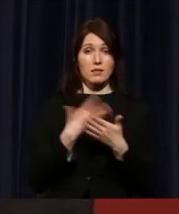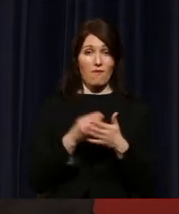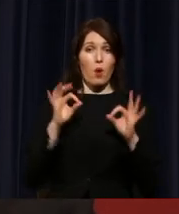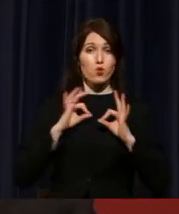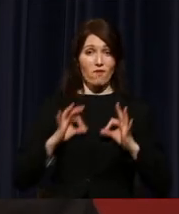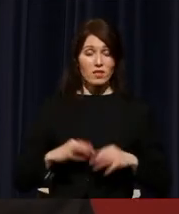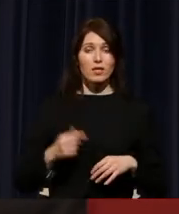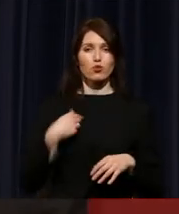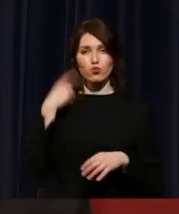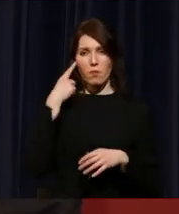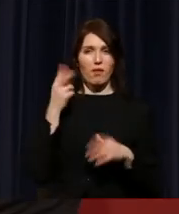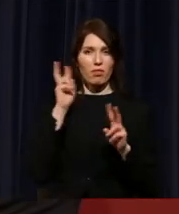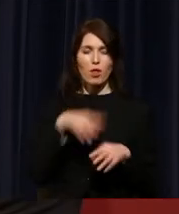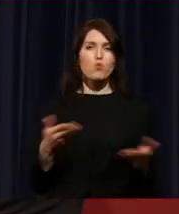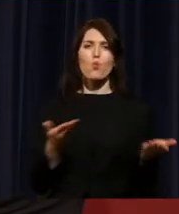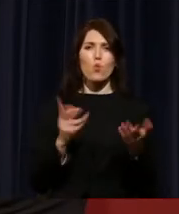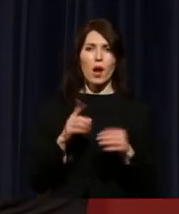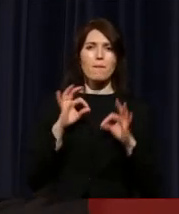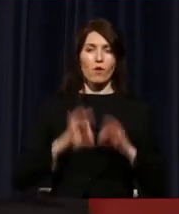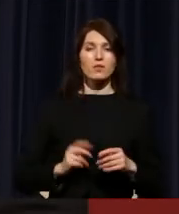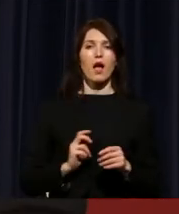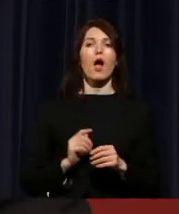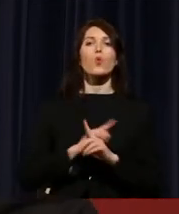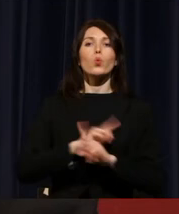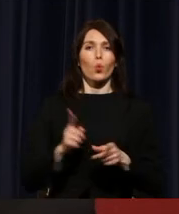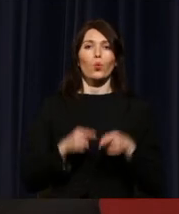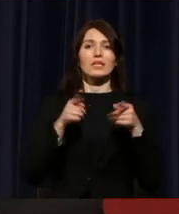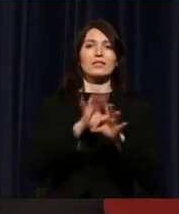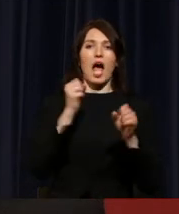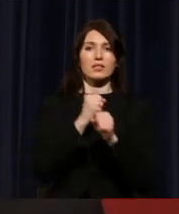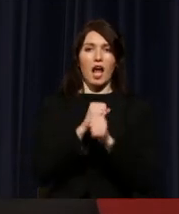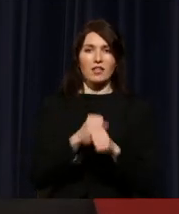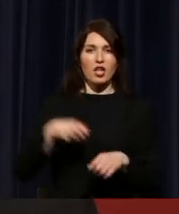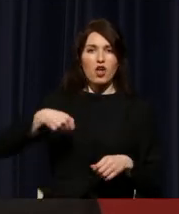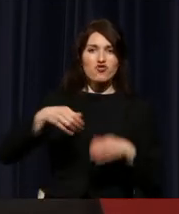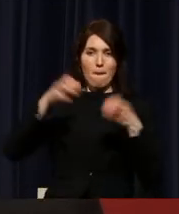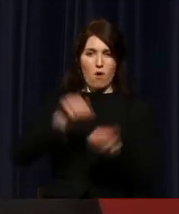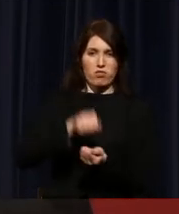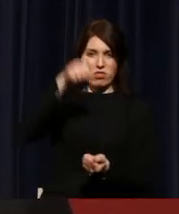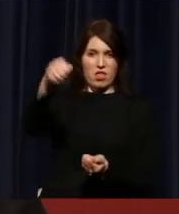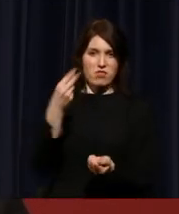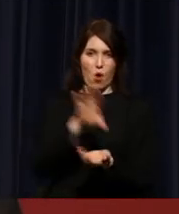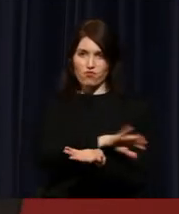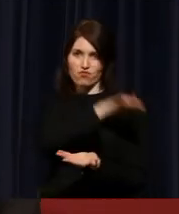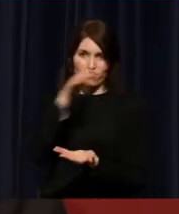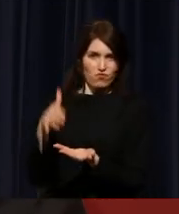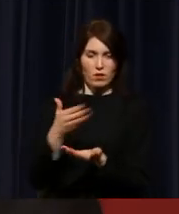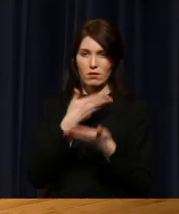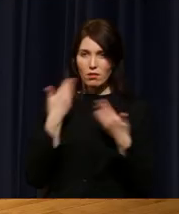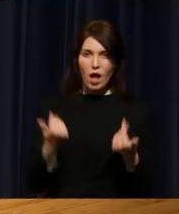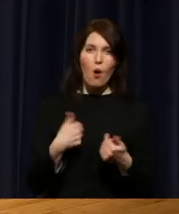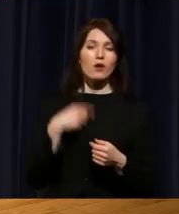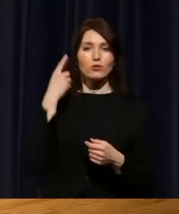pilnīgi, es nezinu, kura tad ir tā profesija, kurā ienākot uzreiz tev noliek čemodāna ar naudu. Nu, un tad tur kaut